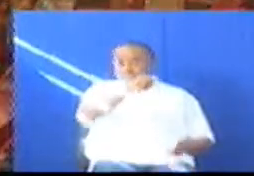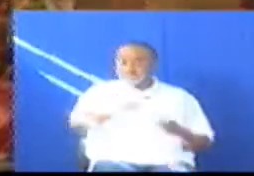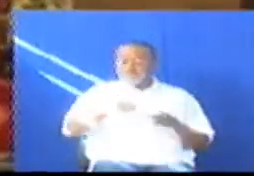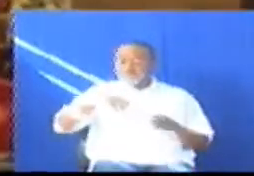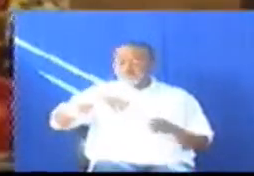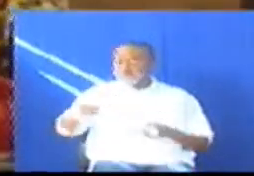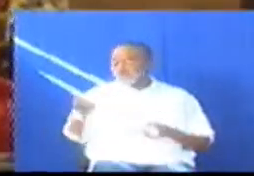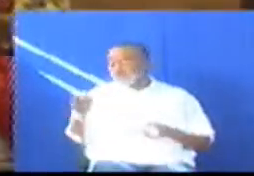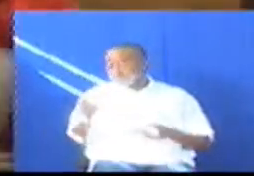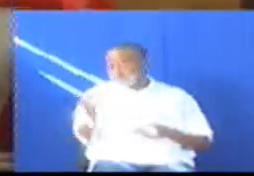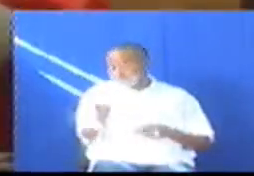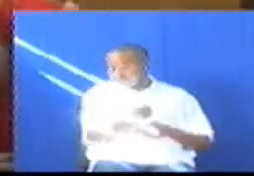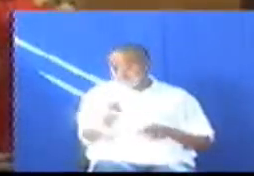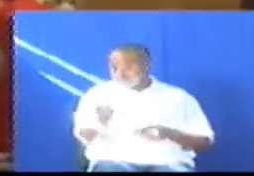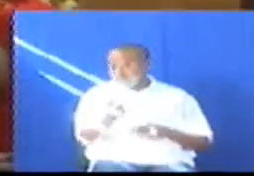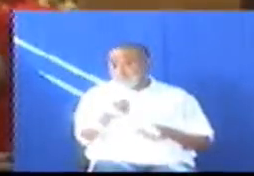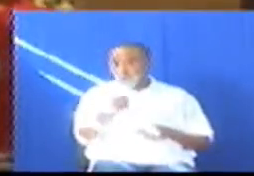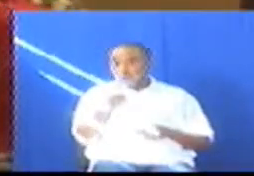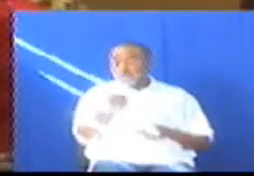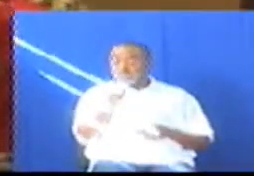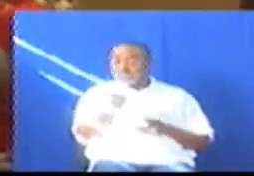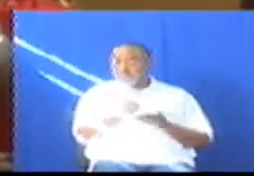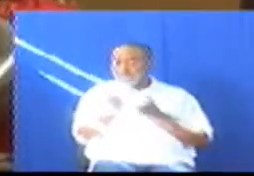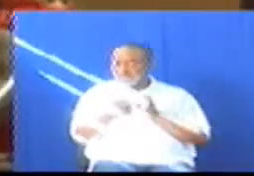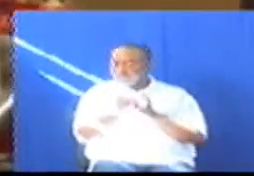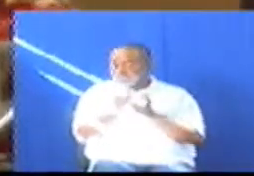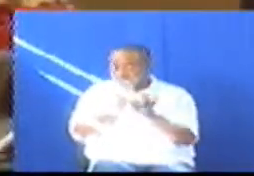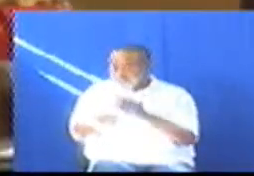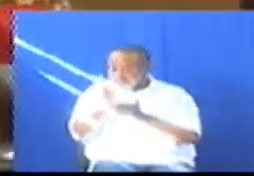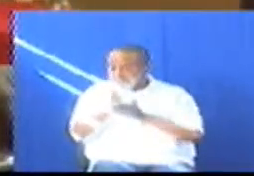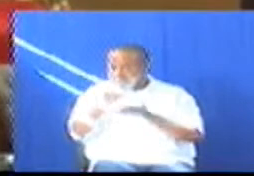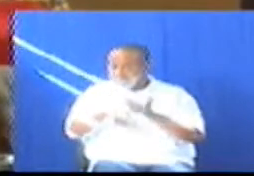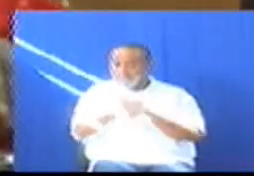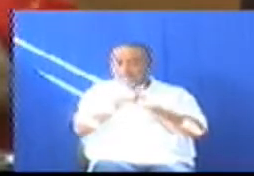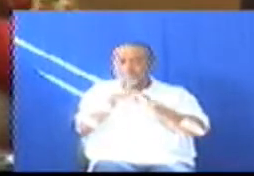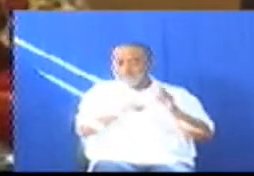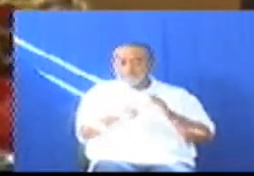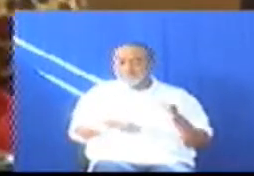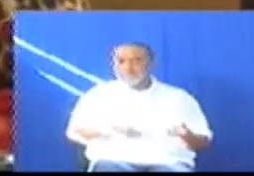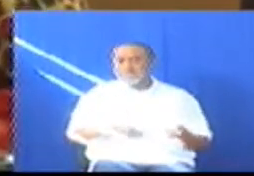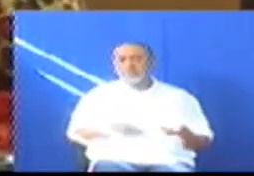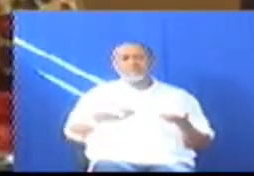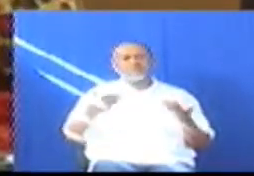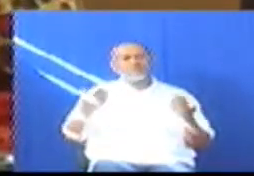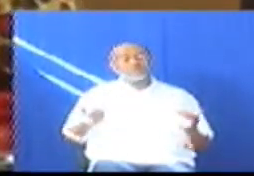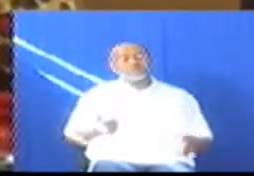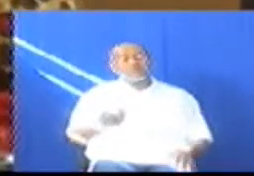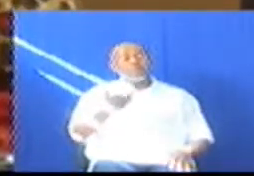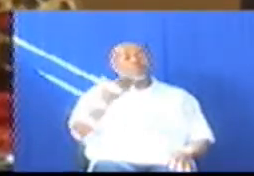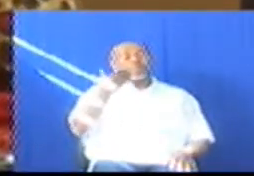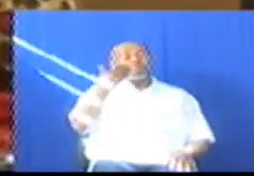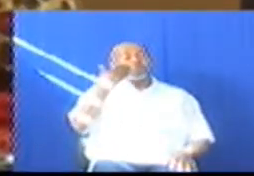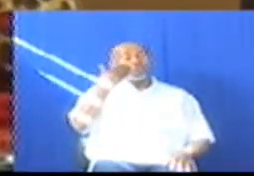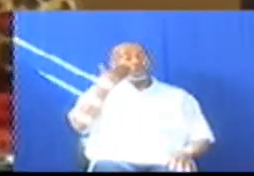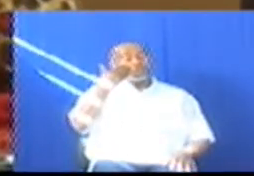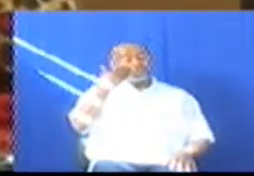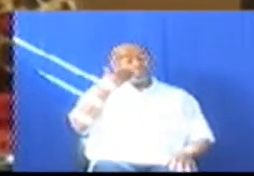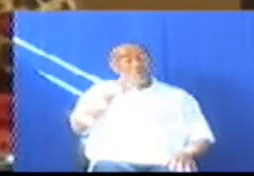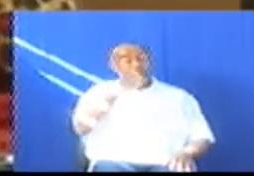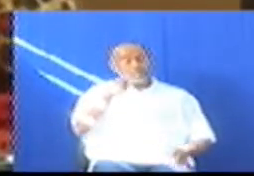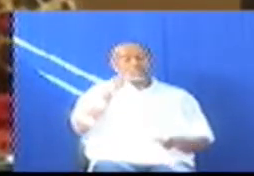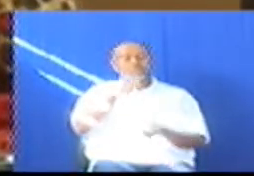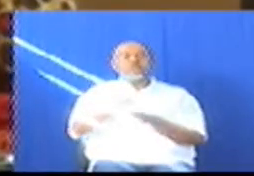fedha walisema kuna vitu wana review kwenye mkataba. Sasa ni muhimu kwa kuzingatia wingi wa hii